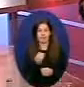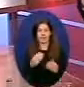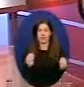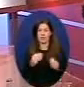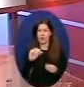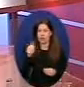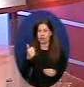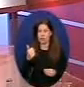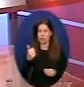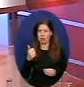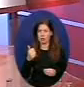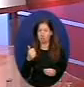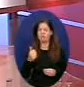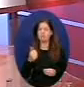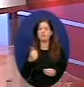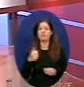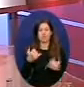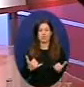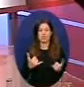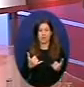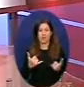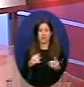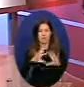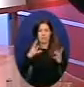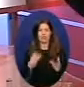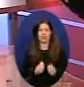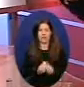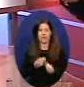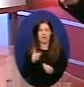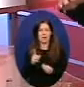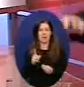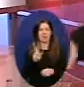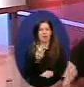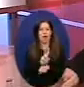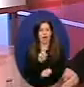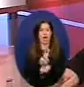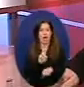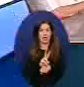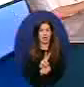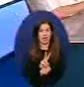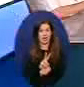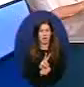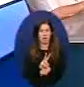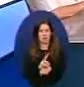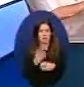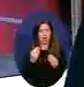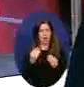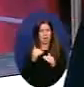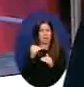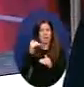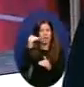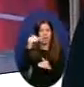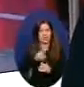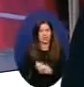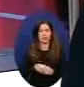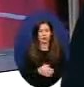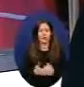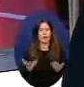מוגנים עכשיו, משלימים את ההגנה הרב-שכבתית של 3 או 4 קומות, נכון? נכון. איך זה עובד? יש